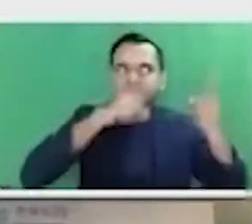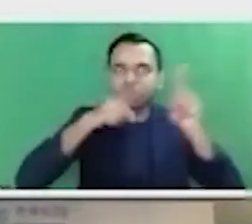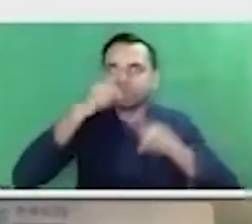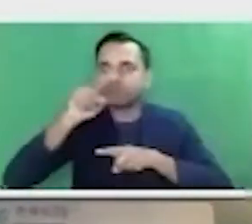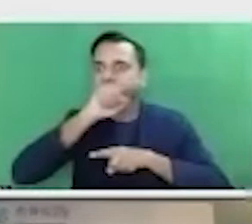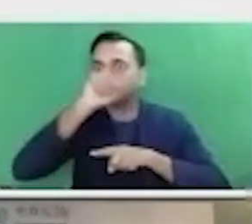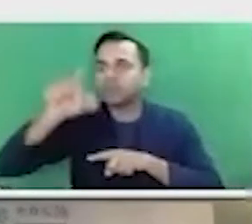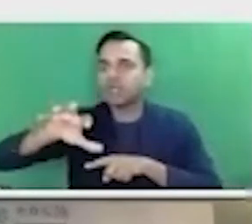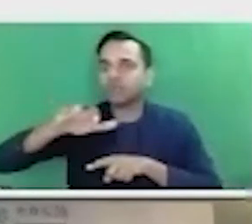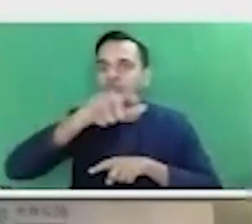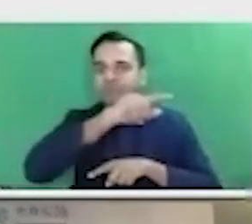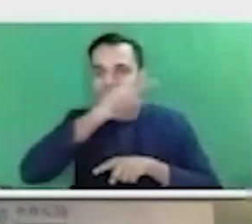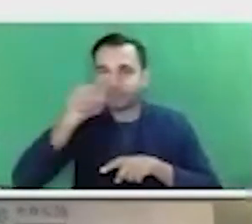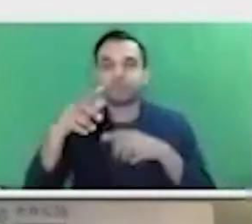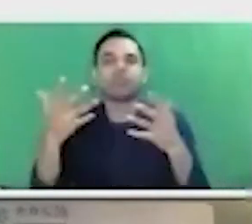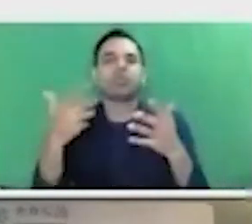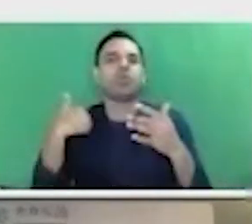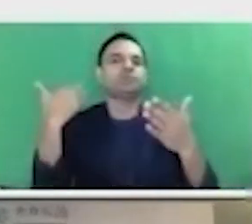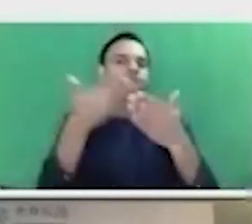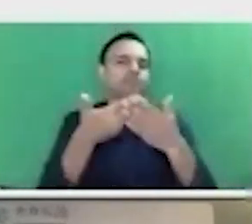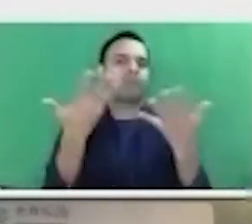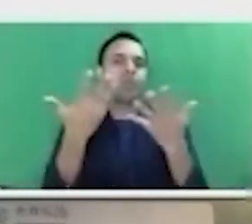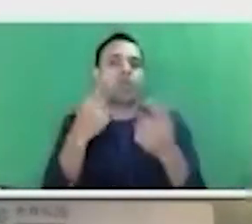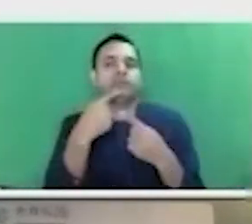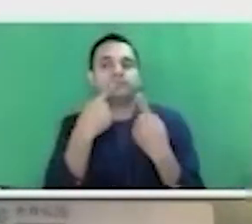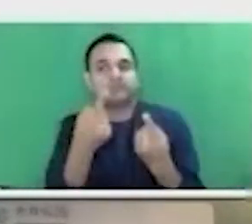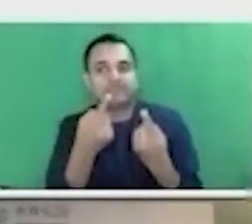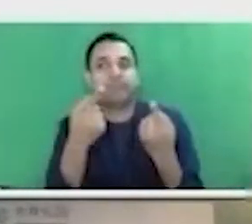بعدها وما بعد 2020